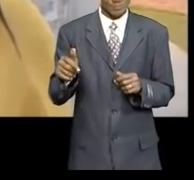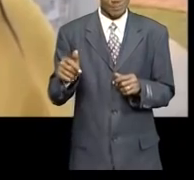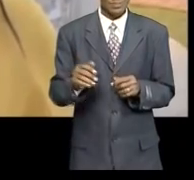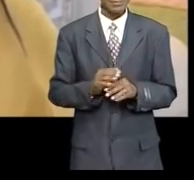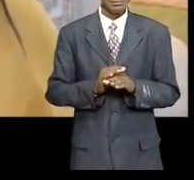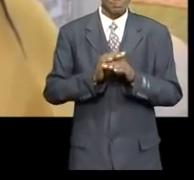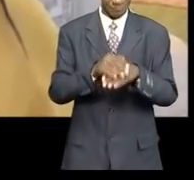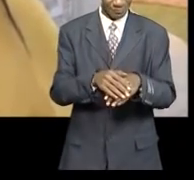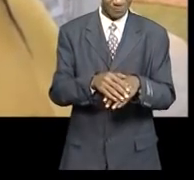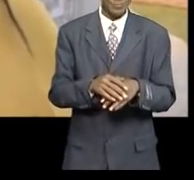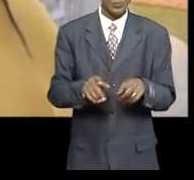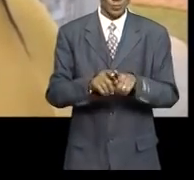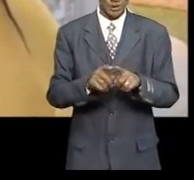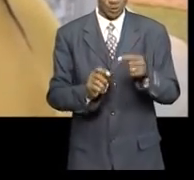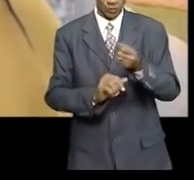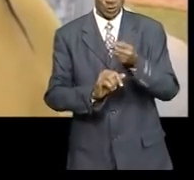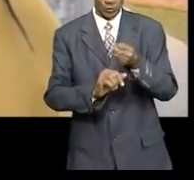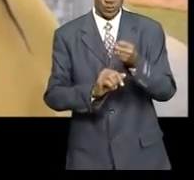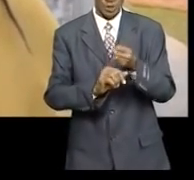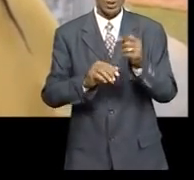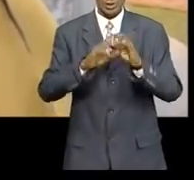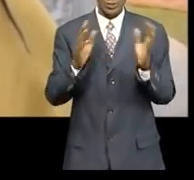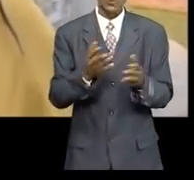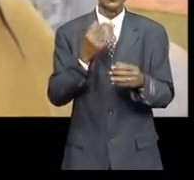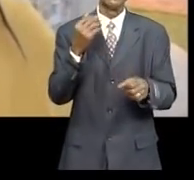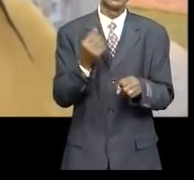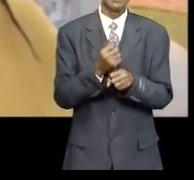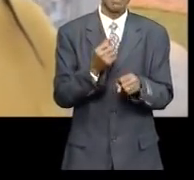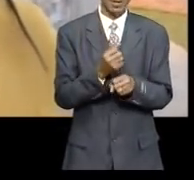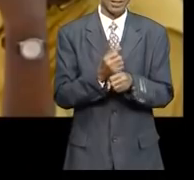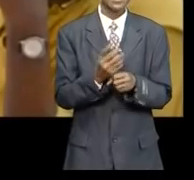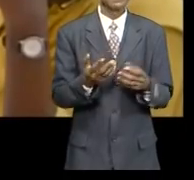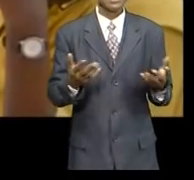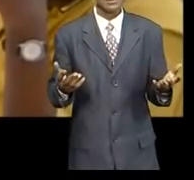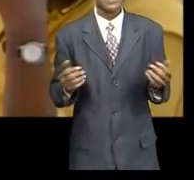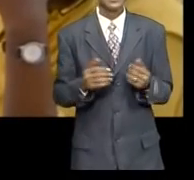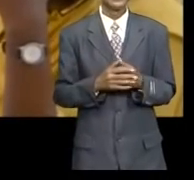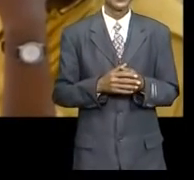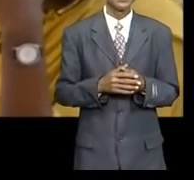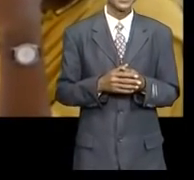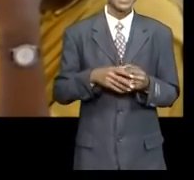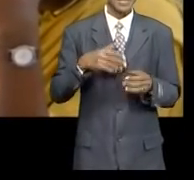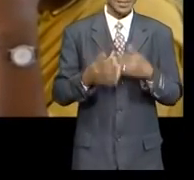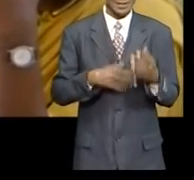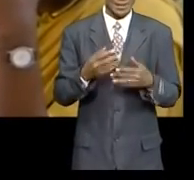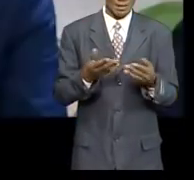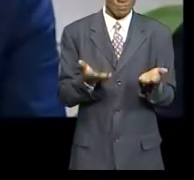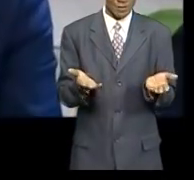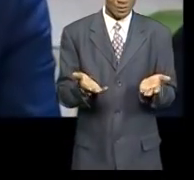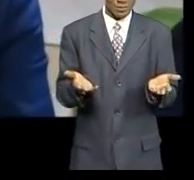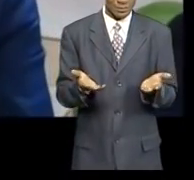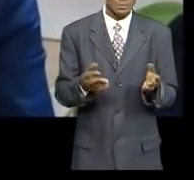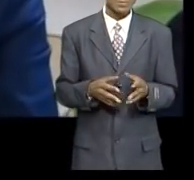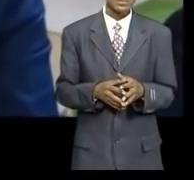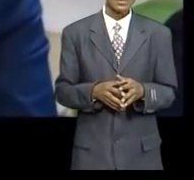C'est une grande joie pour la Commission nationale de la réforme foncière. Ces travaux, qui ont été clôturés par les conseillers